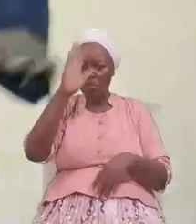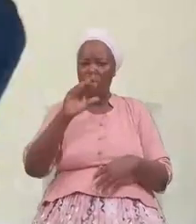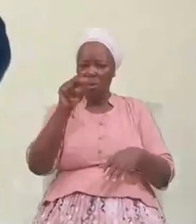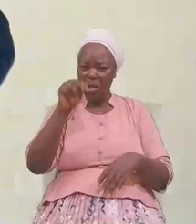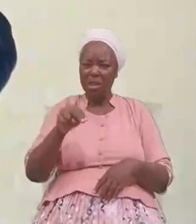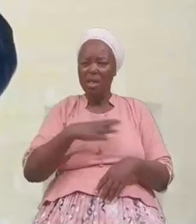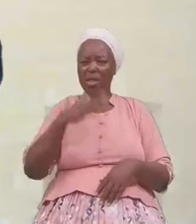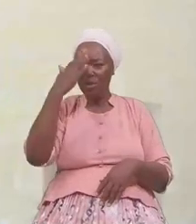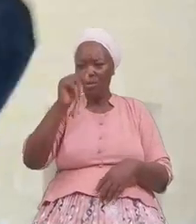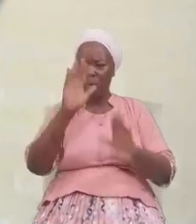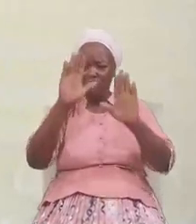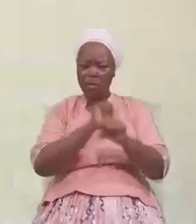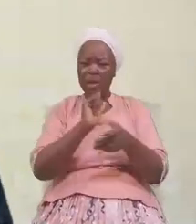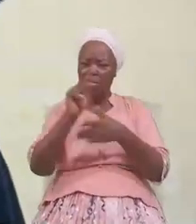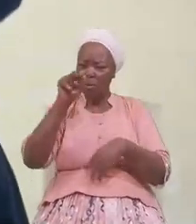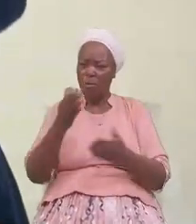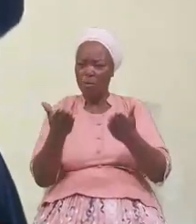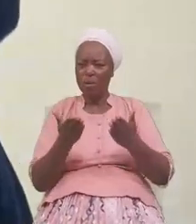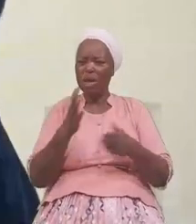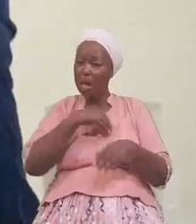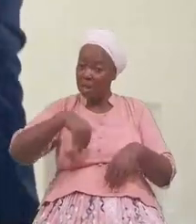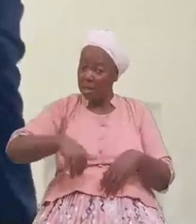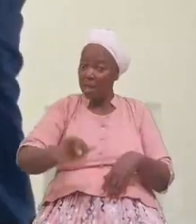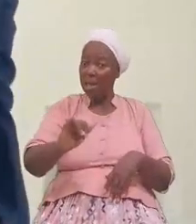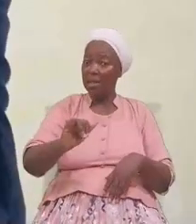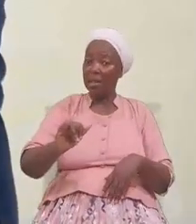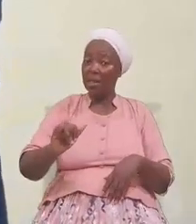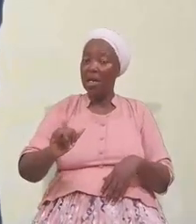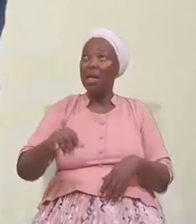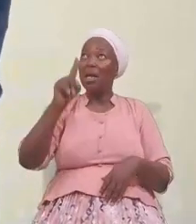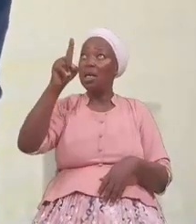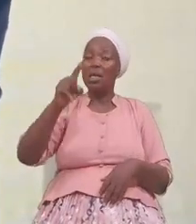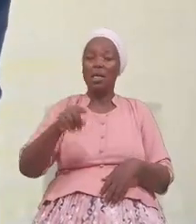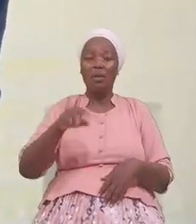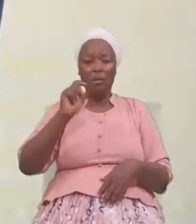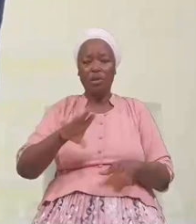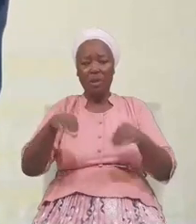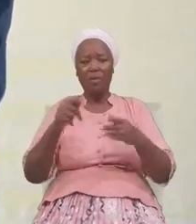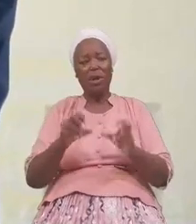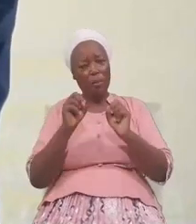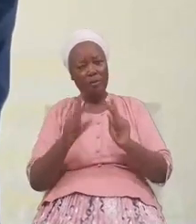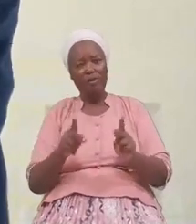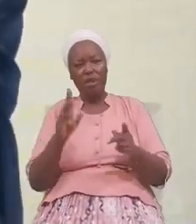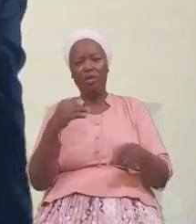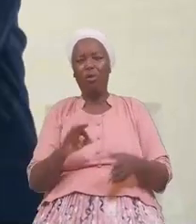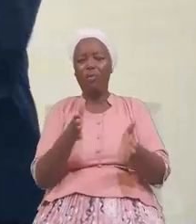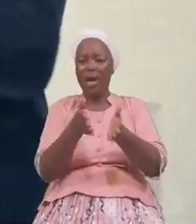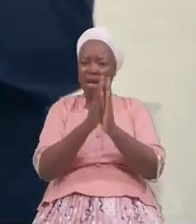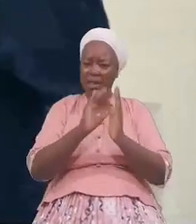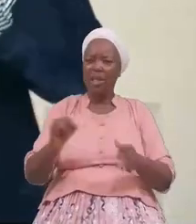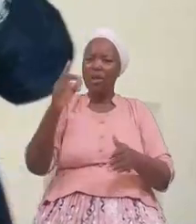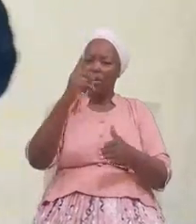C'est le miracle que tu veux, mais cependant, il te donne le privilège de demander ce que